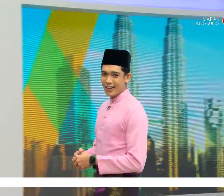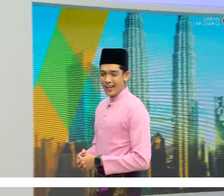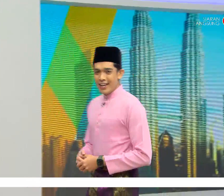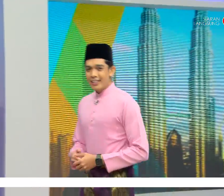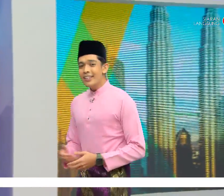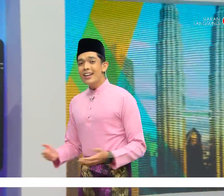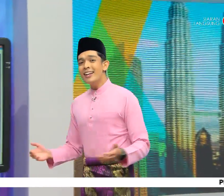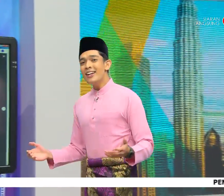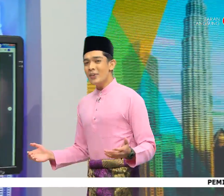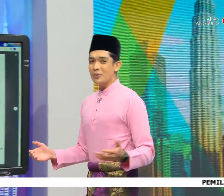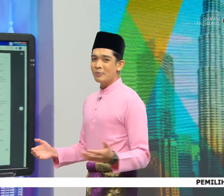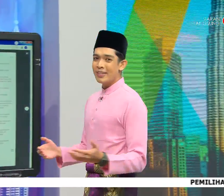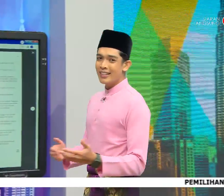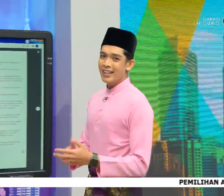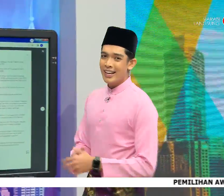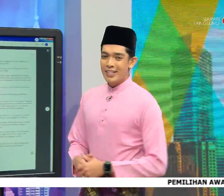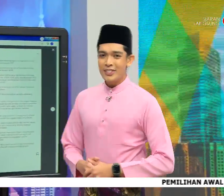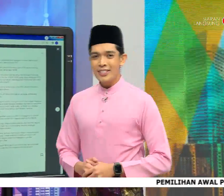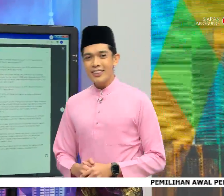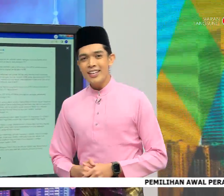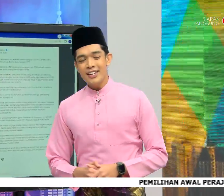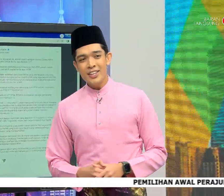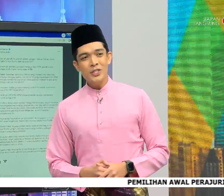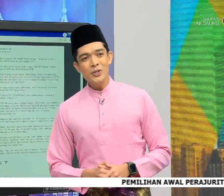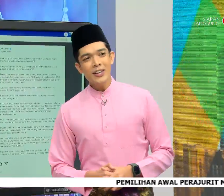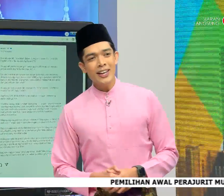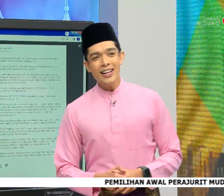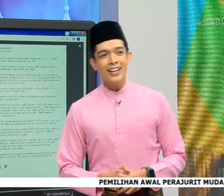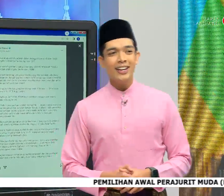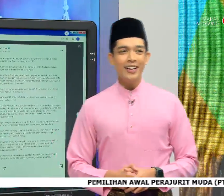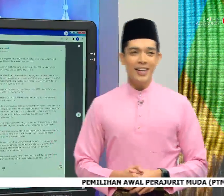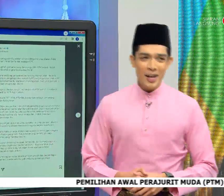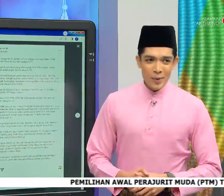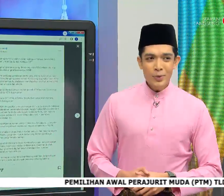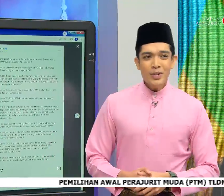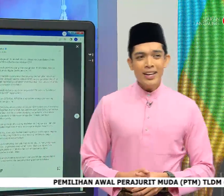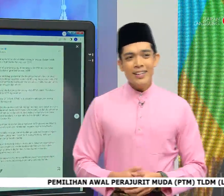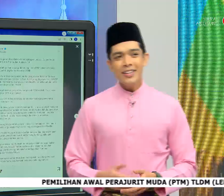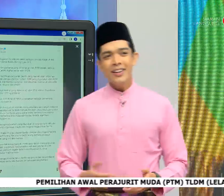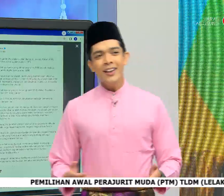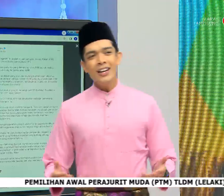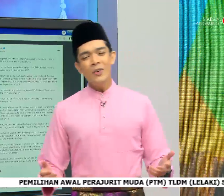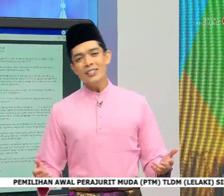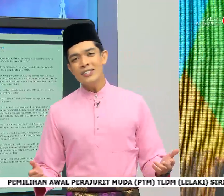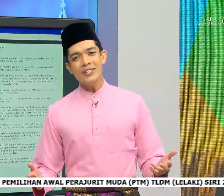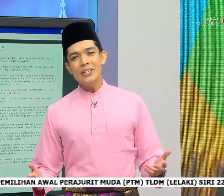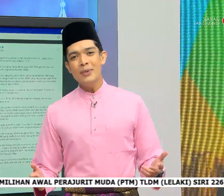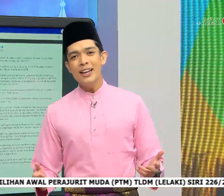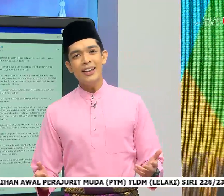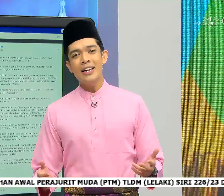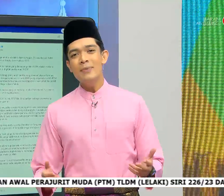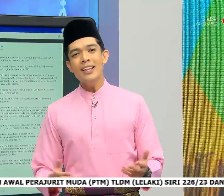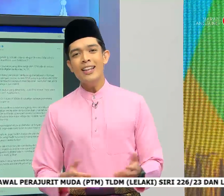genggamu keharuman setanggih surga bukan Kil lawan